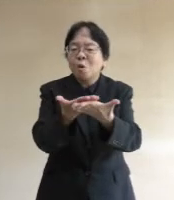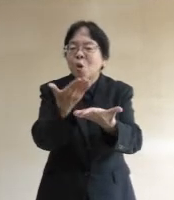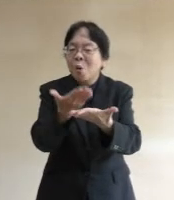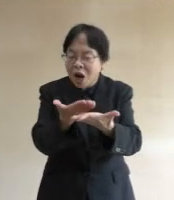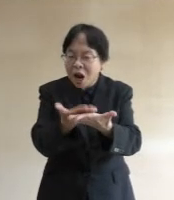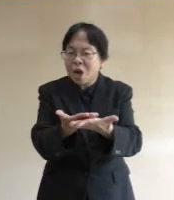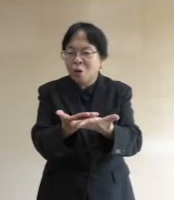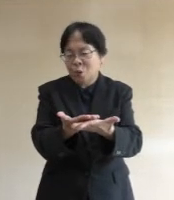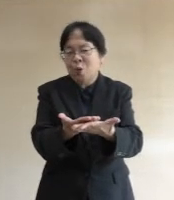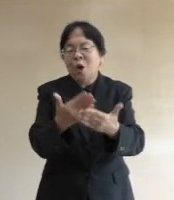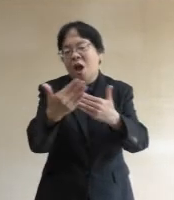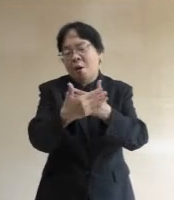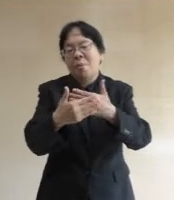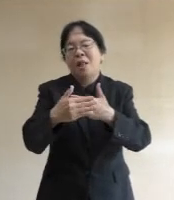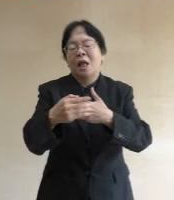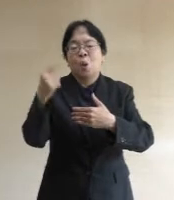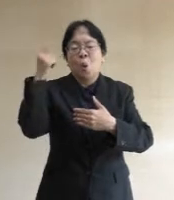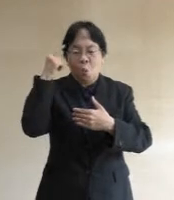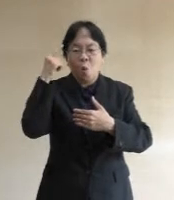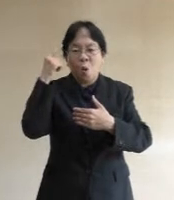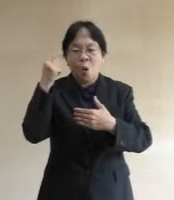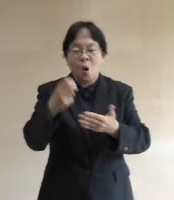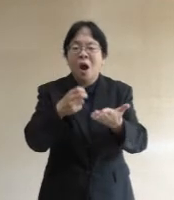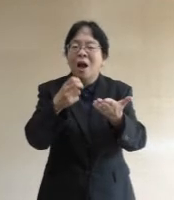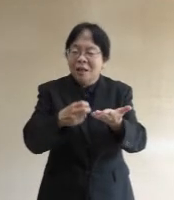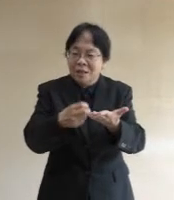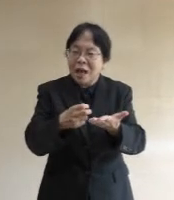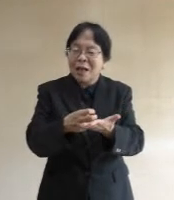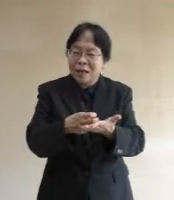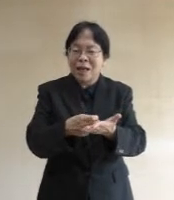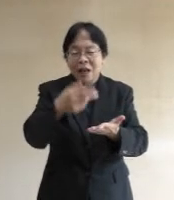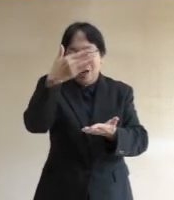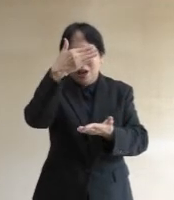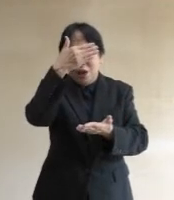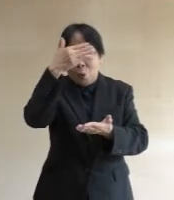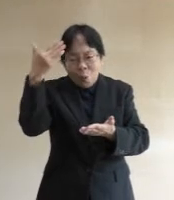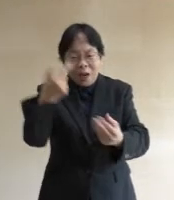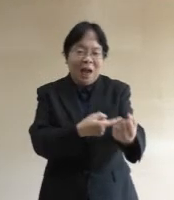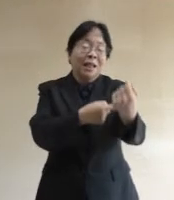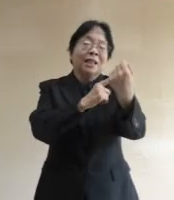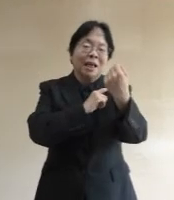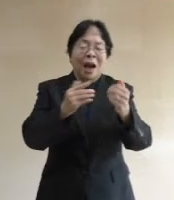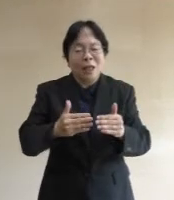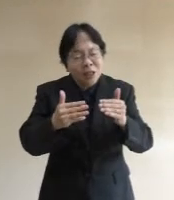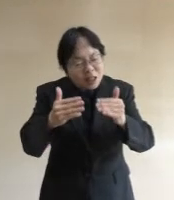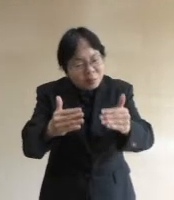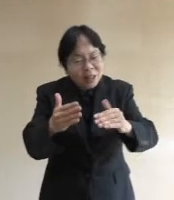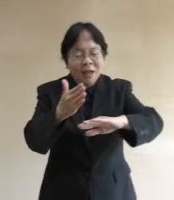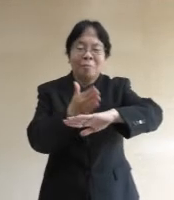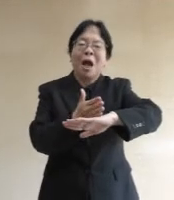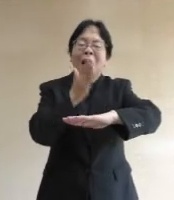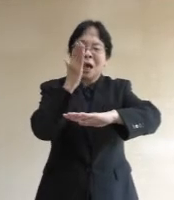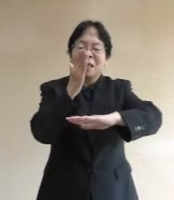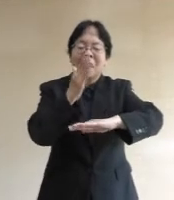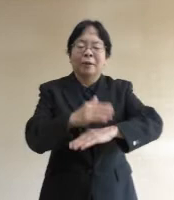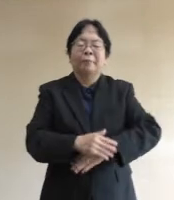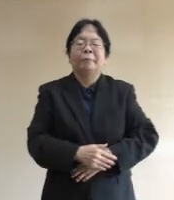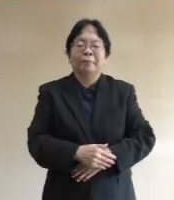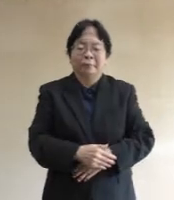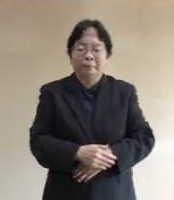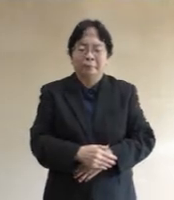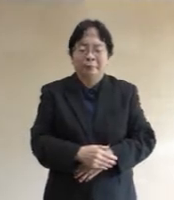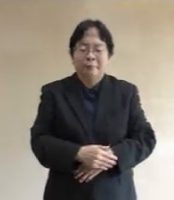行政にも求められるところじゃないかなと思うんですから、ぜひ若い力でそこら辺は進めていただければありがたいなと思ってます。よろしくお願い